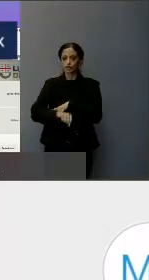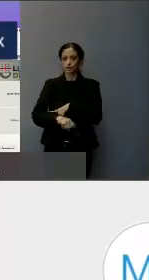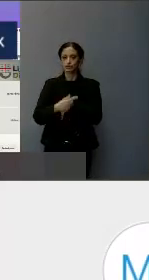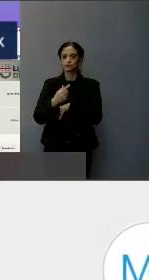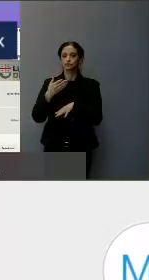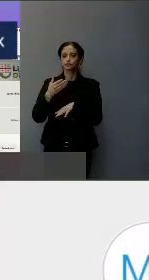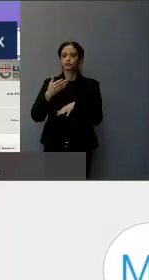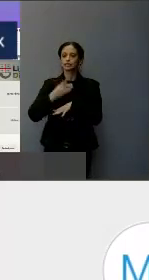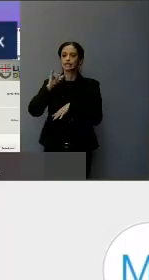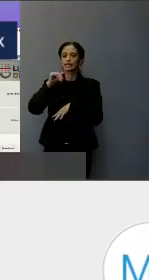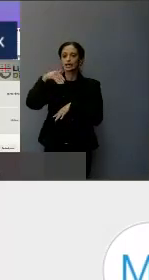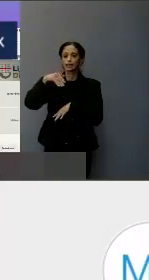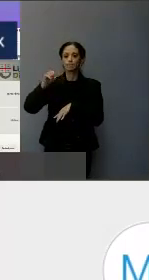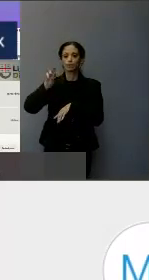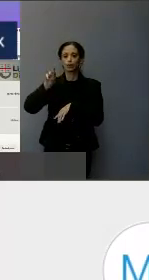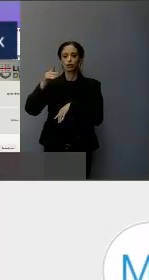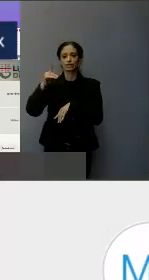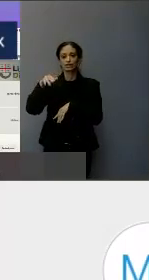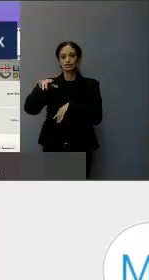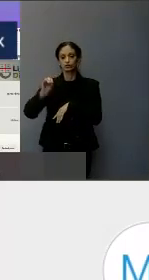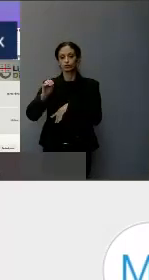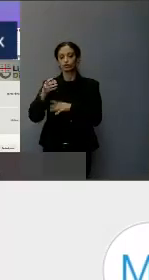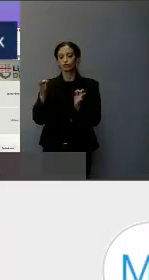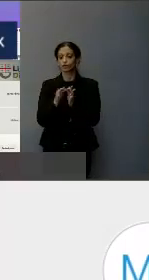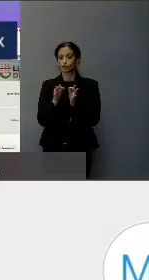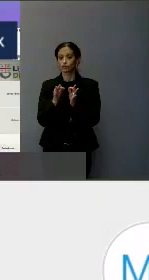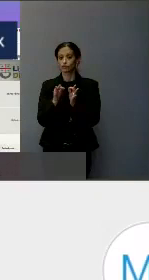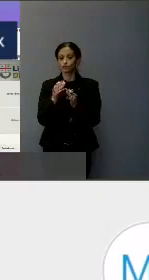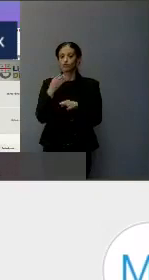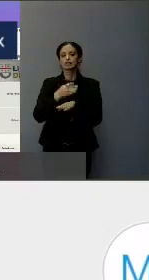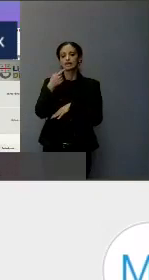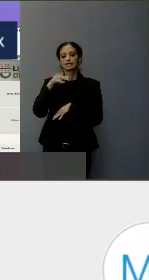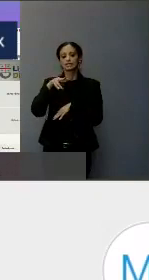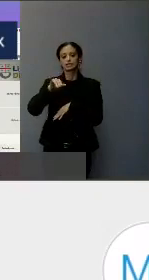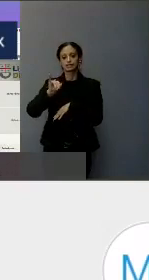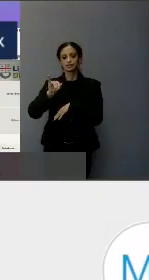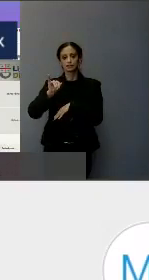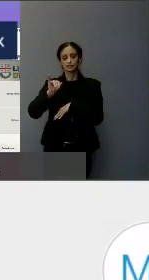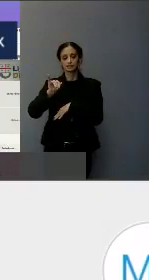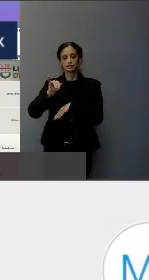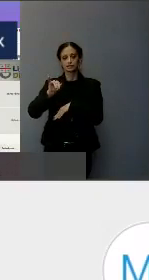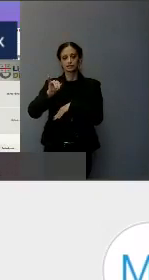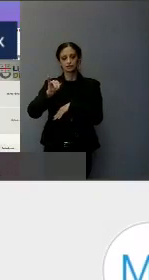consigliere immordino ma volevo le consigliere latini